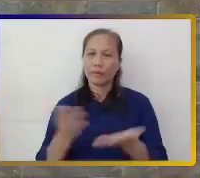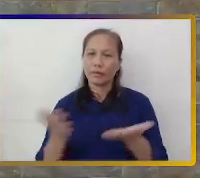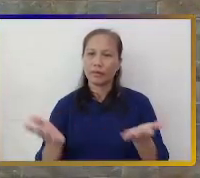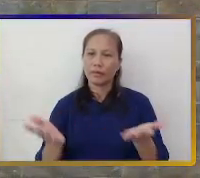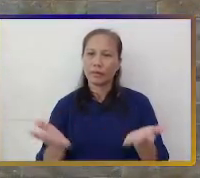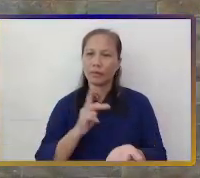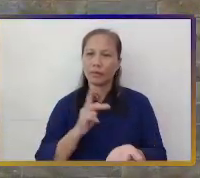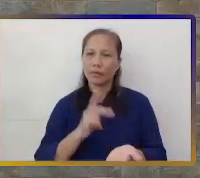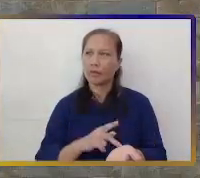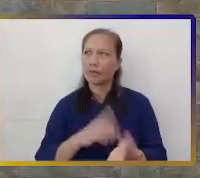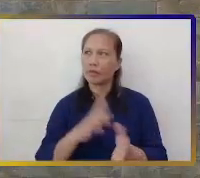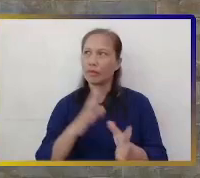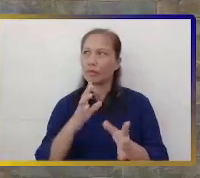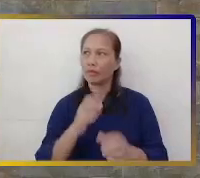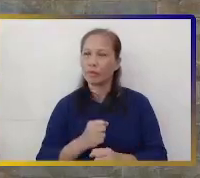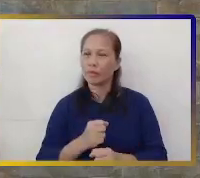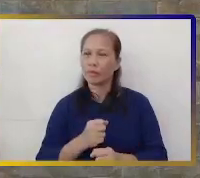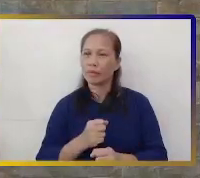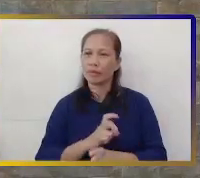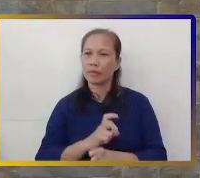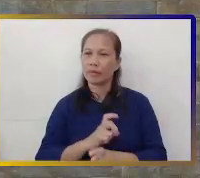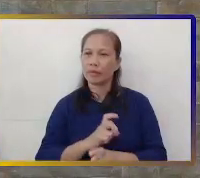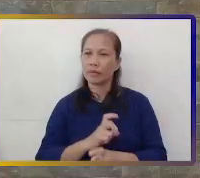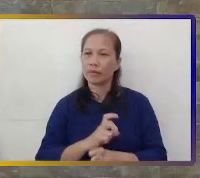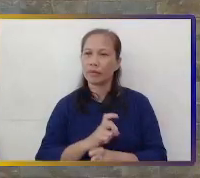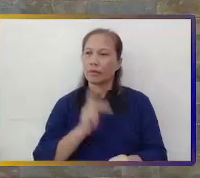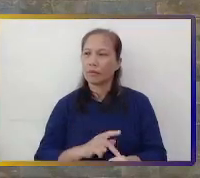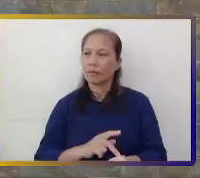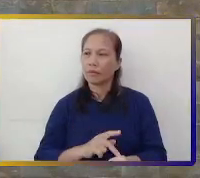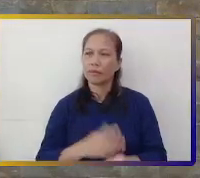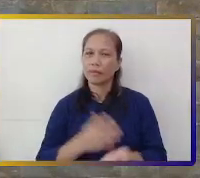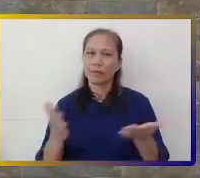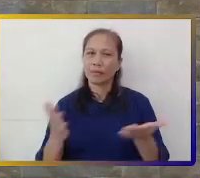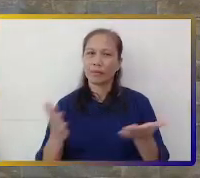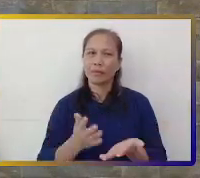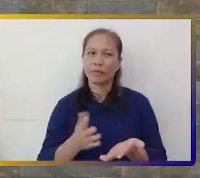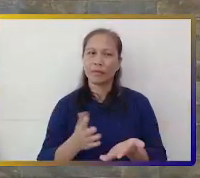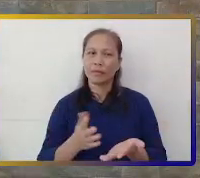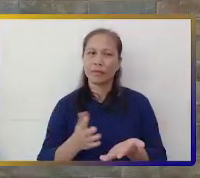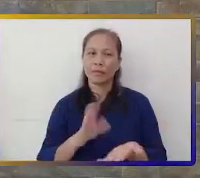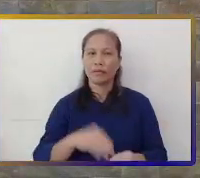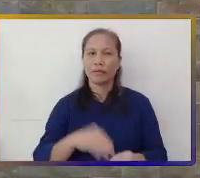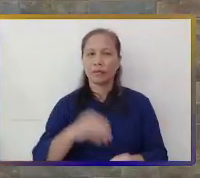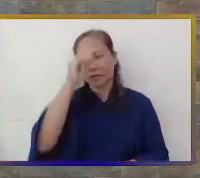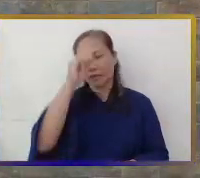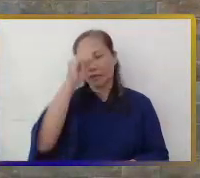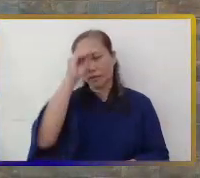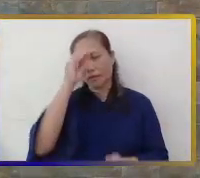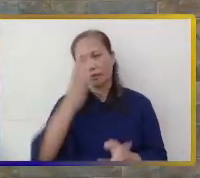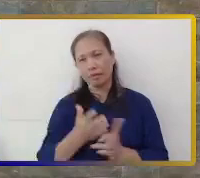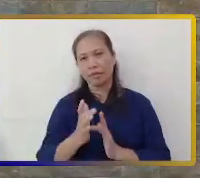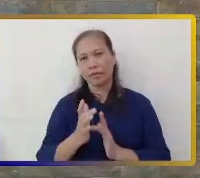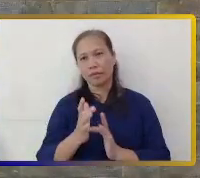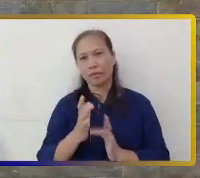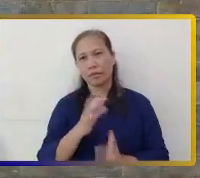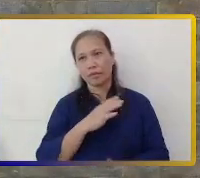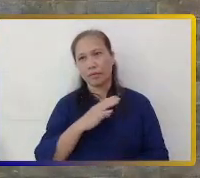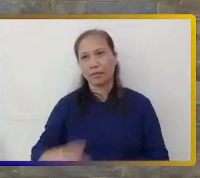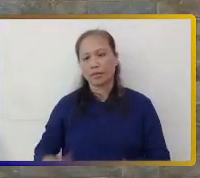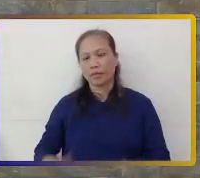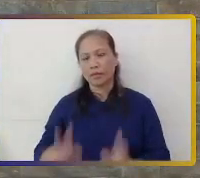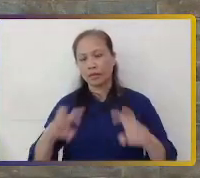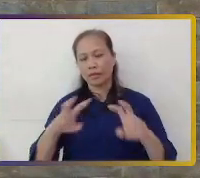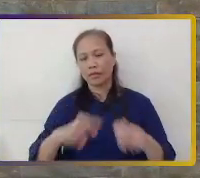Jesus Christ as well na natutunan mismo sa Panginoong jesukristo so therefore kung anong hawak nila mati-trace back sa Panginoong